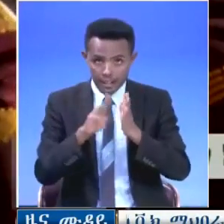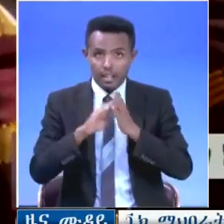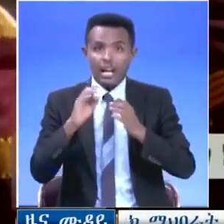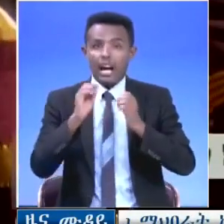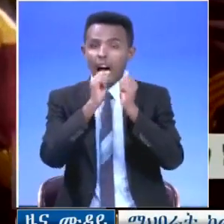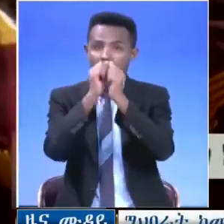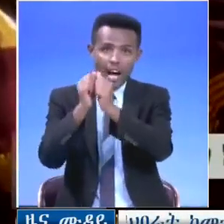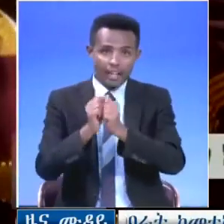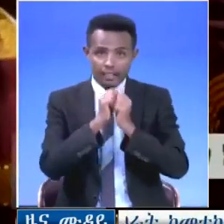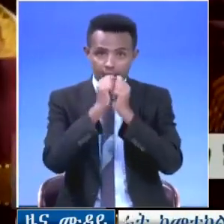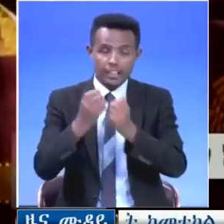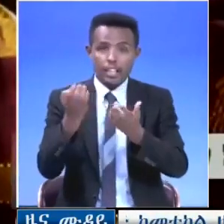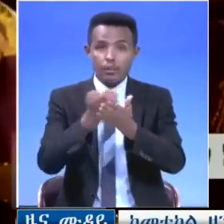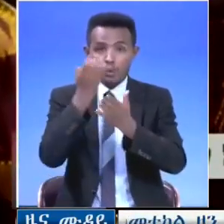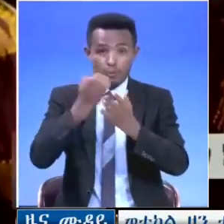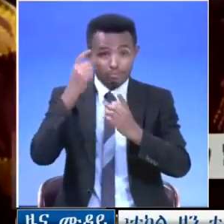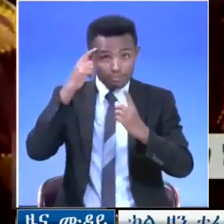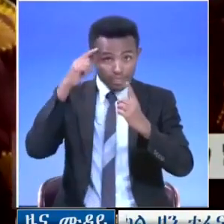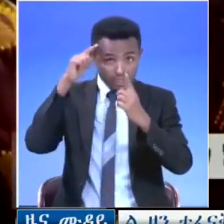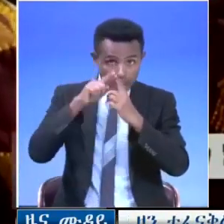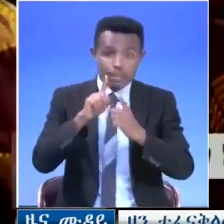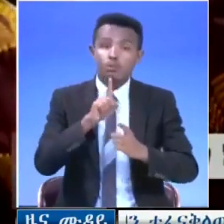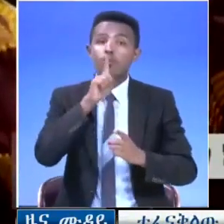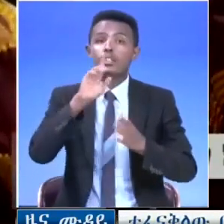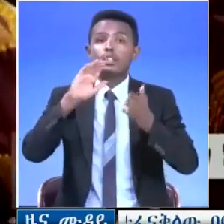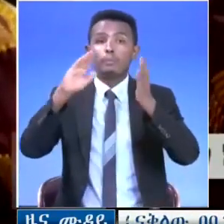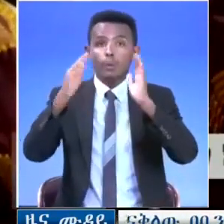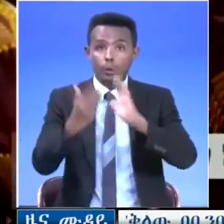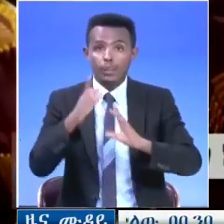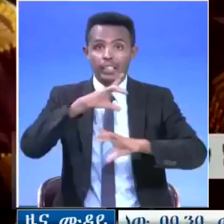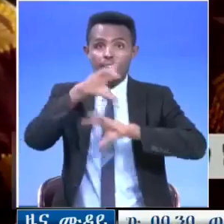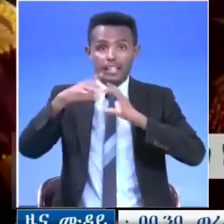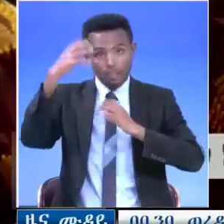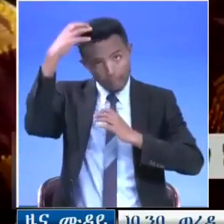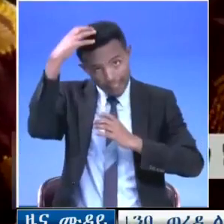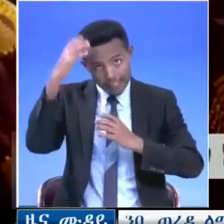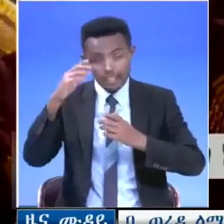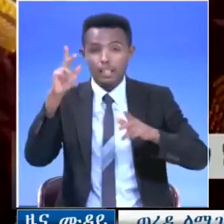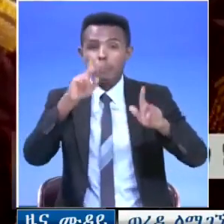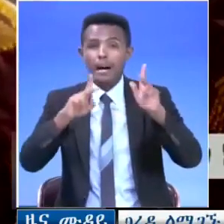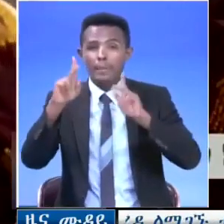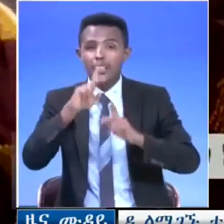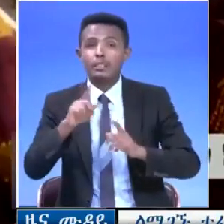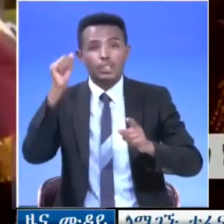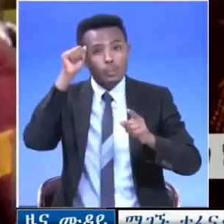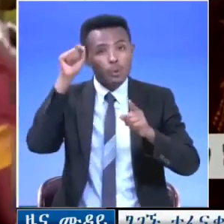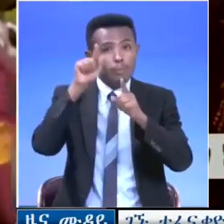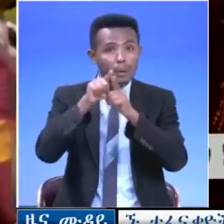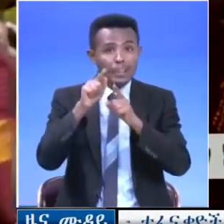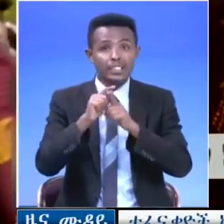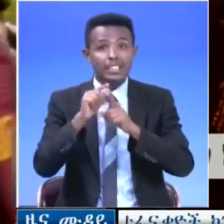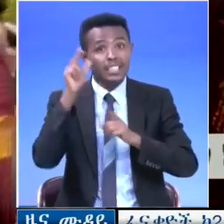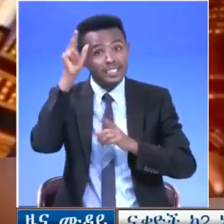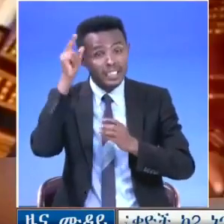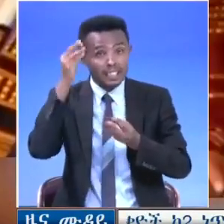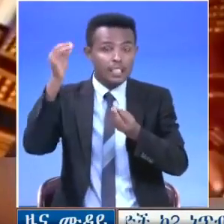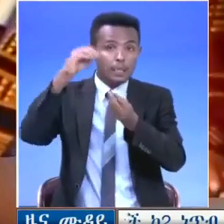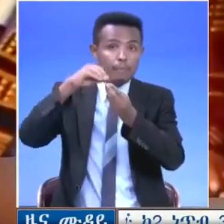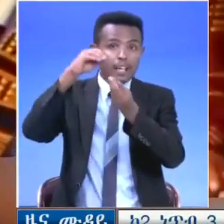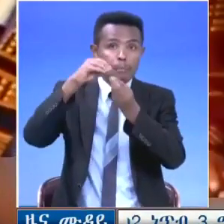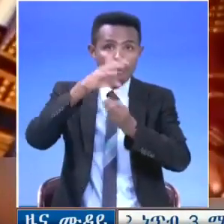ማህበረሰብ የመፍጠር ራዕዩን የሚሆነው የክልል መንግስታት የማህበረሰቡን የወንድማማችነት እሴት